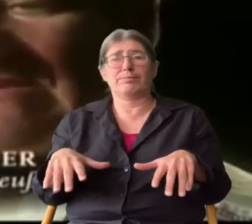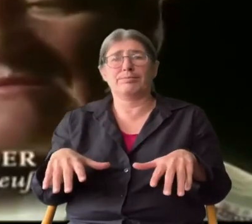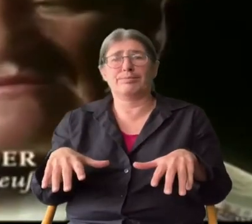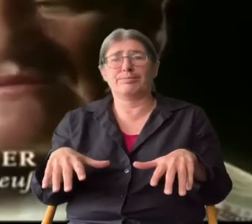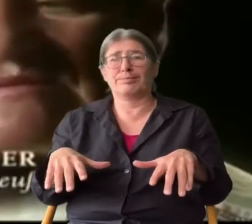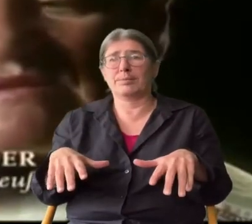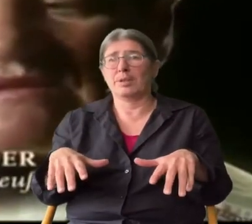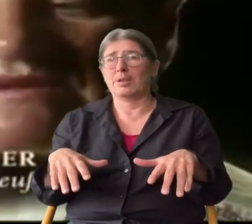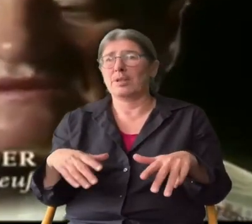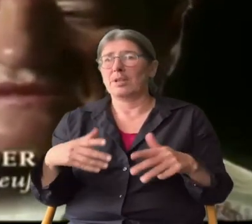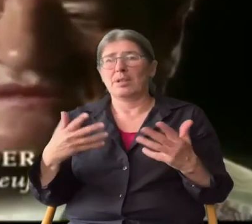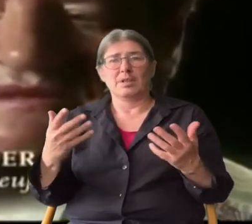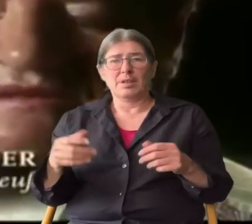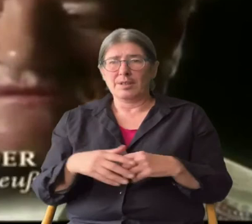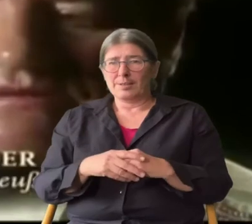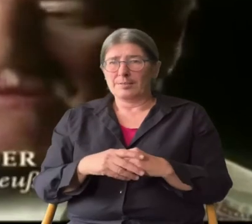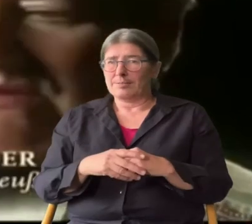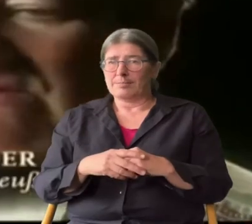lebt